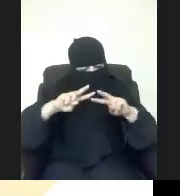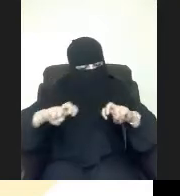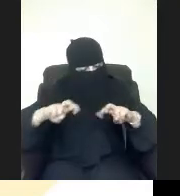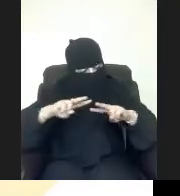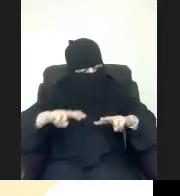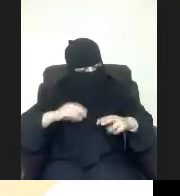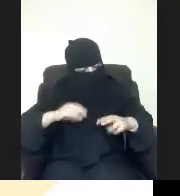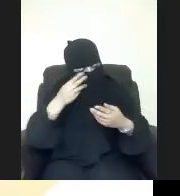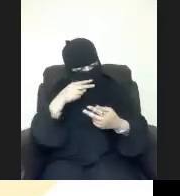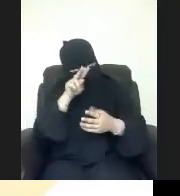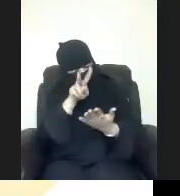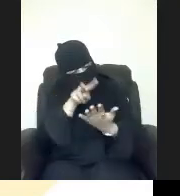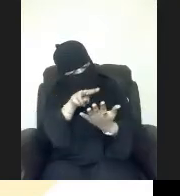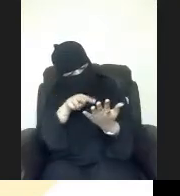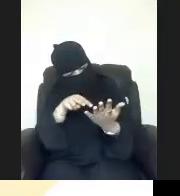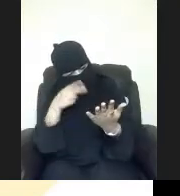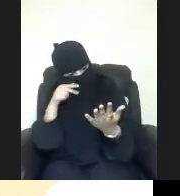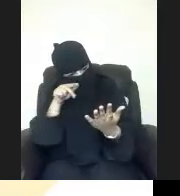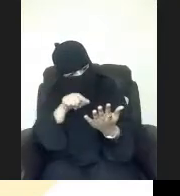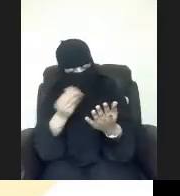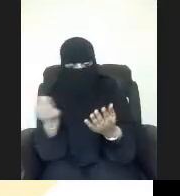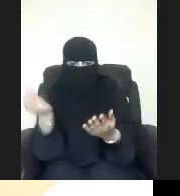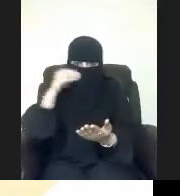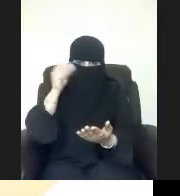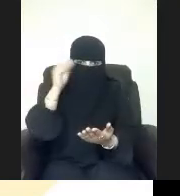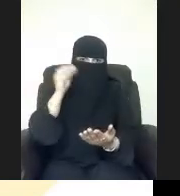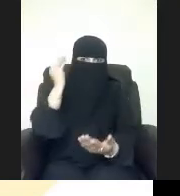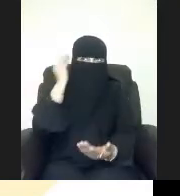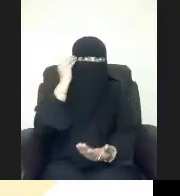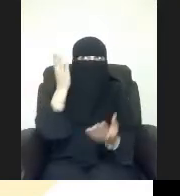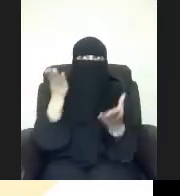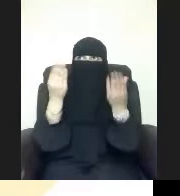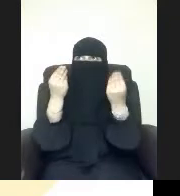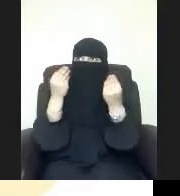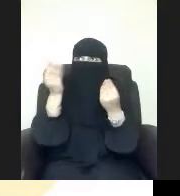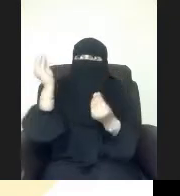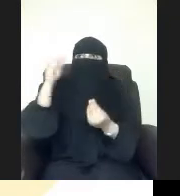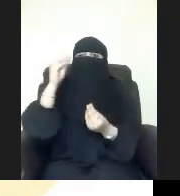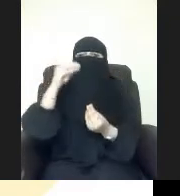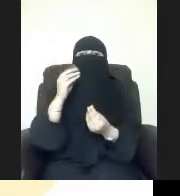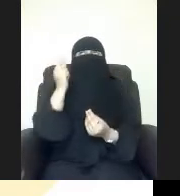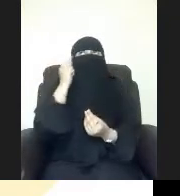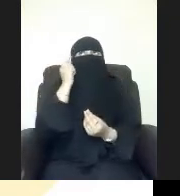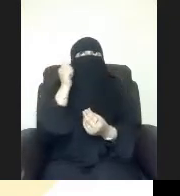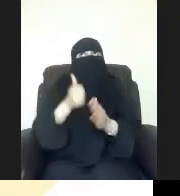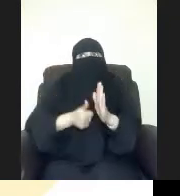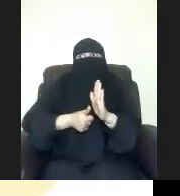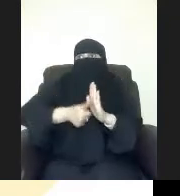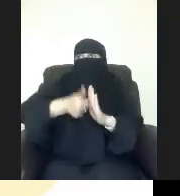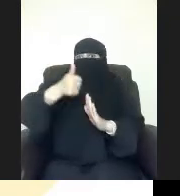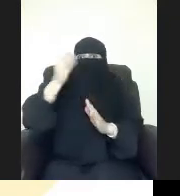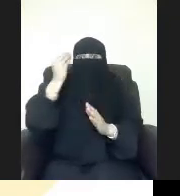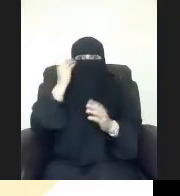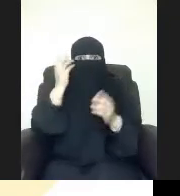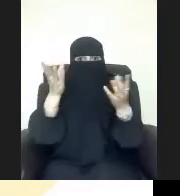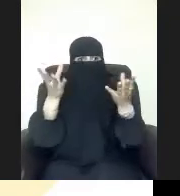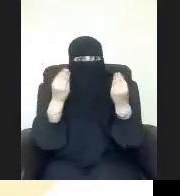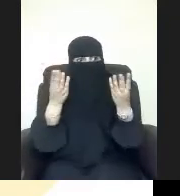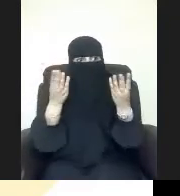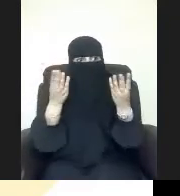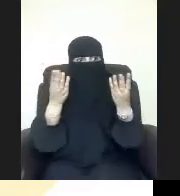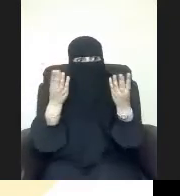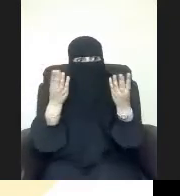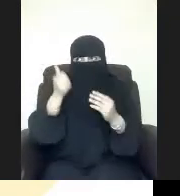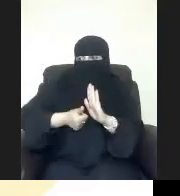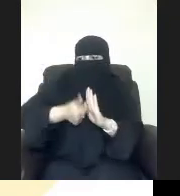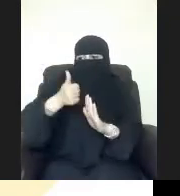خلالها أن يبني المعارف. ندخل في النظرية الثالثة أو النظرية المعرفية والتي تتطلب